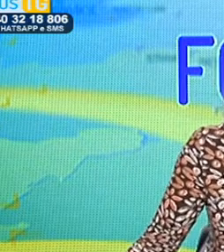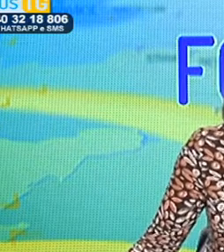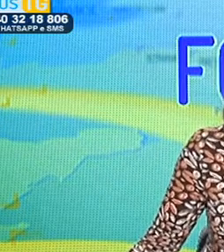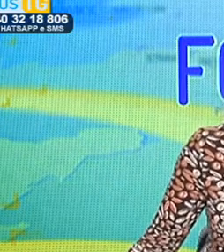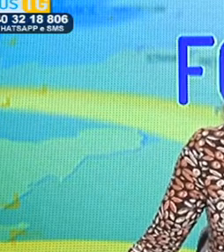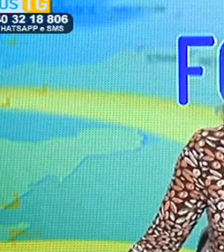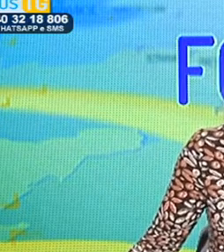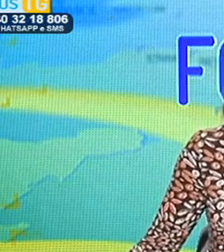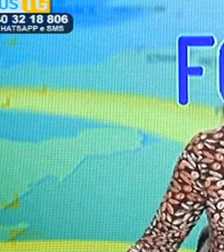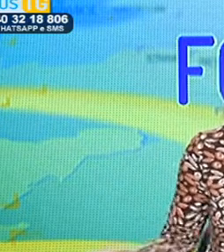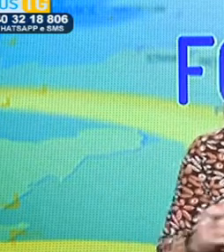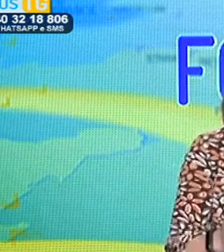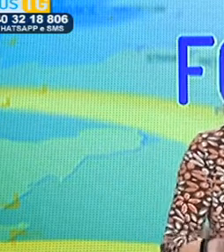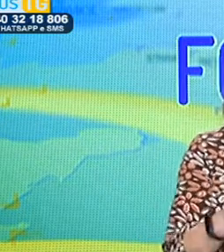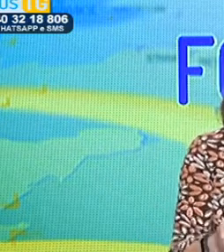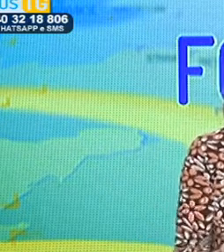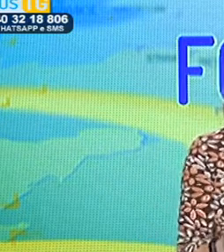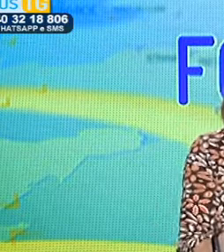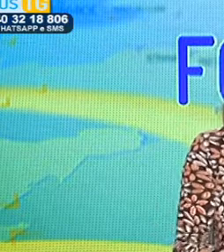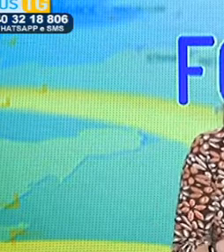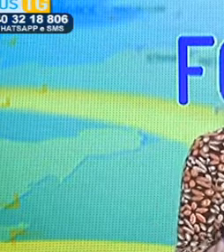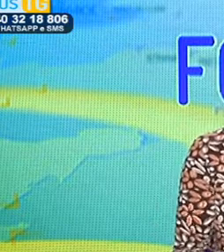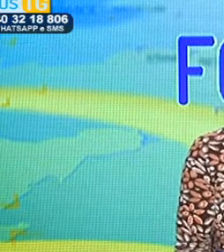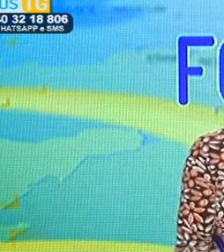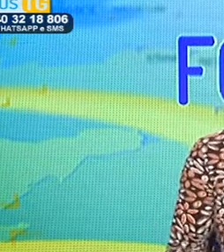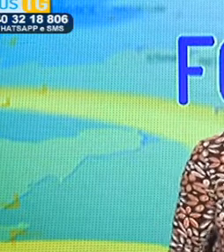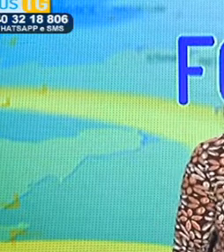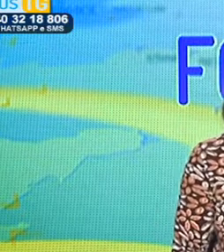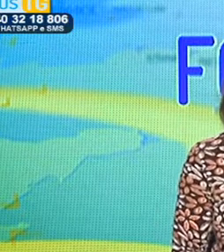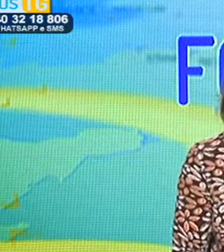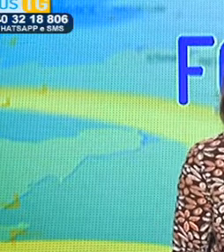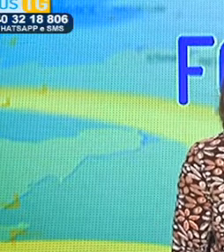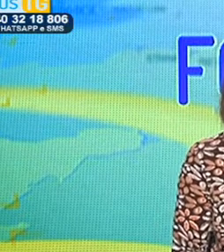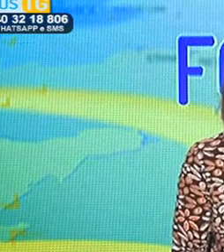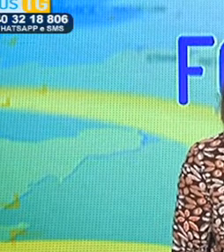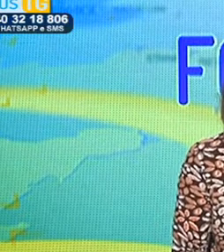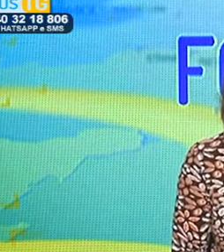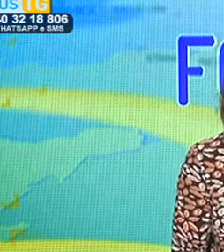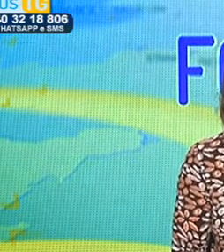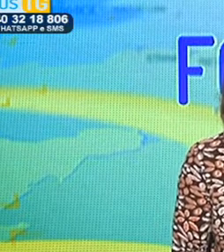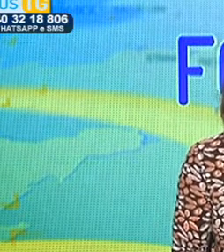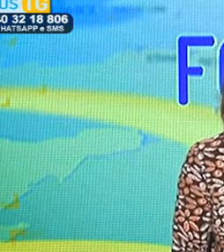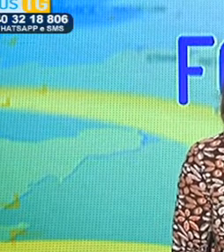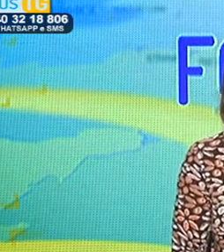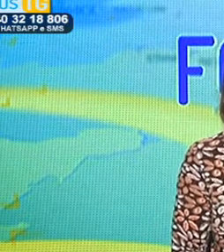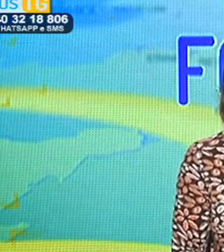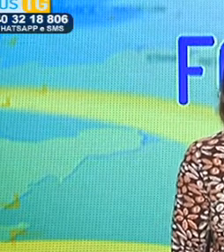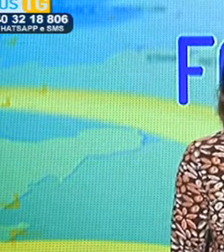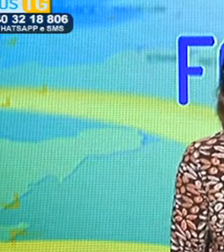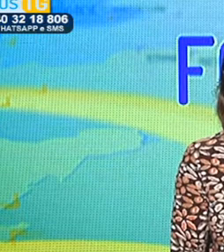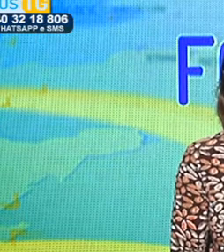qualche maniera cercando in tutte le maniere proprio di riprendersi da queste perdite importanti che hanno